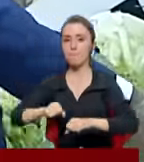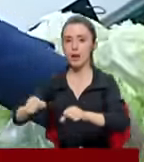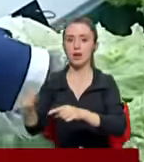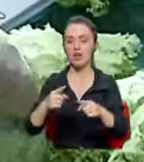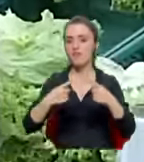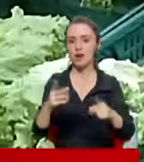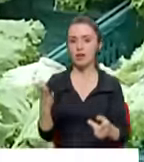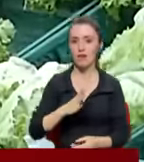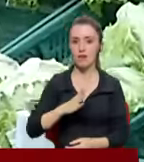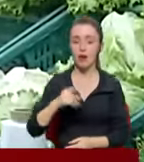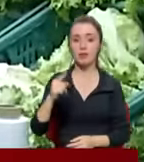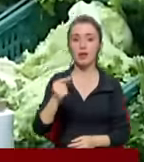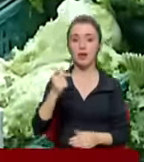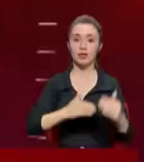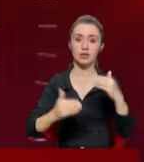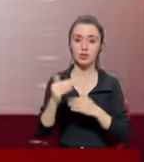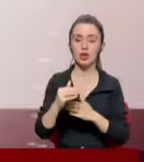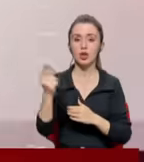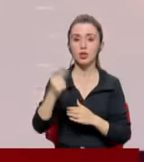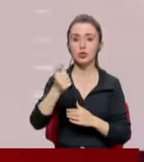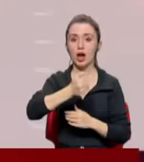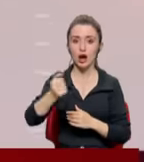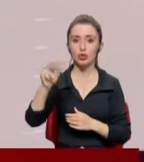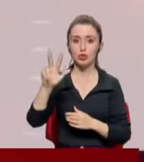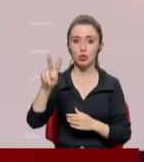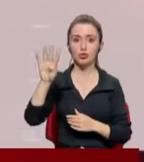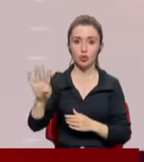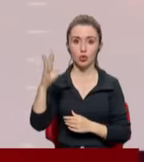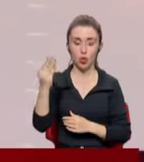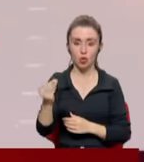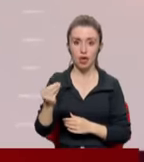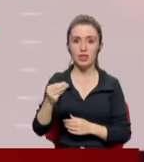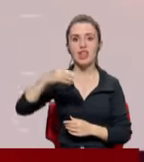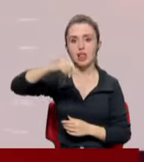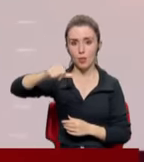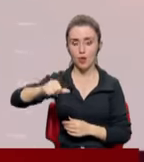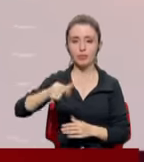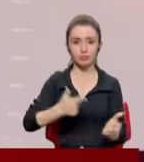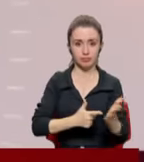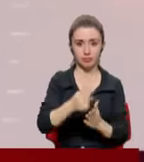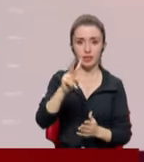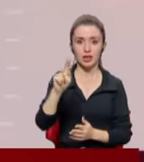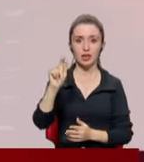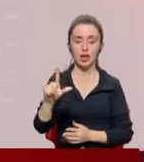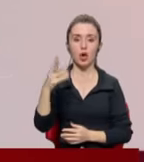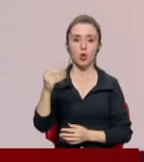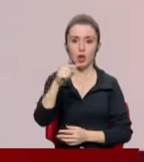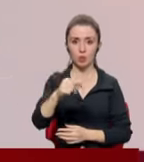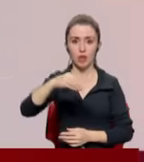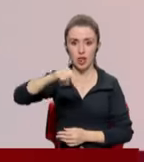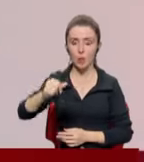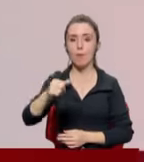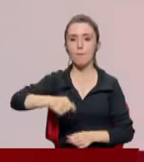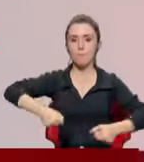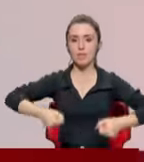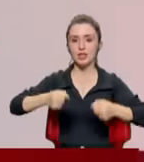açıkladı en fazla fiyat farkı % 634 4'lük farkla Limonda tarlada 2 L50 kuruş olan limon